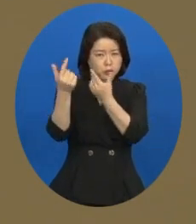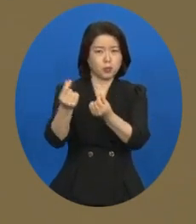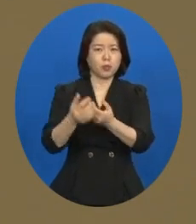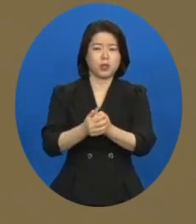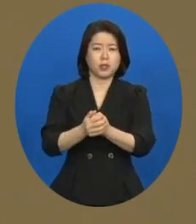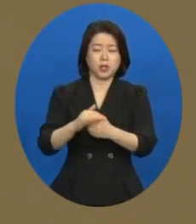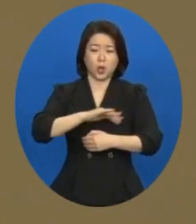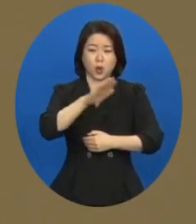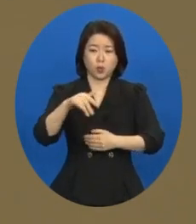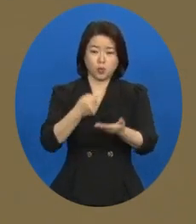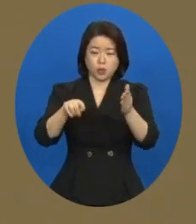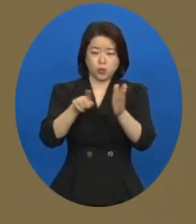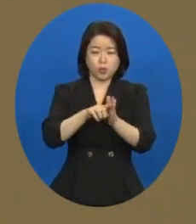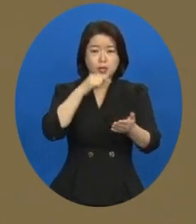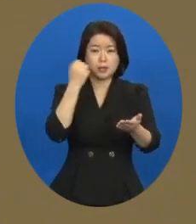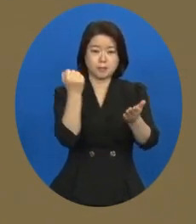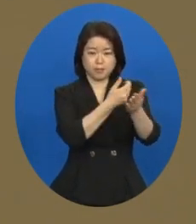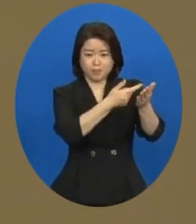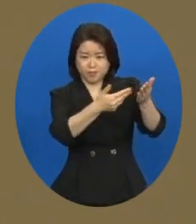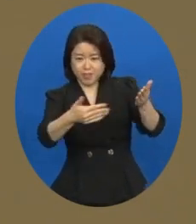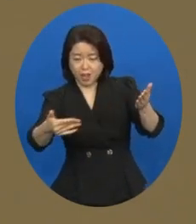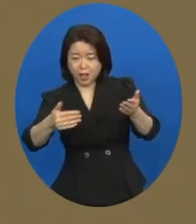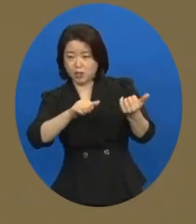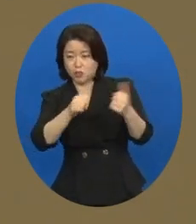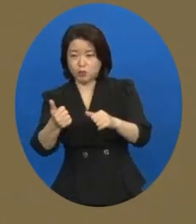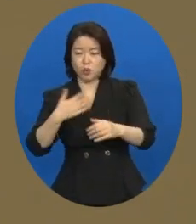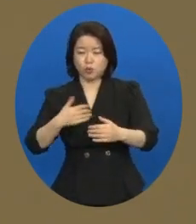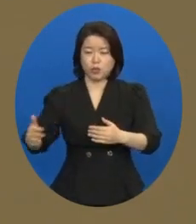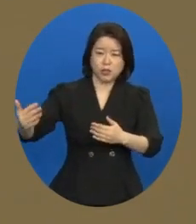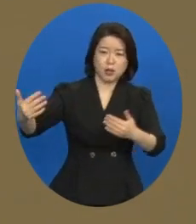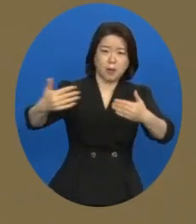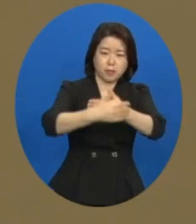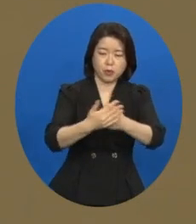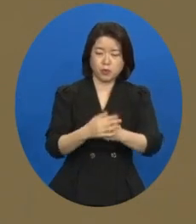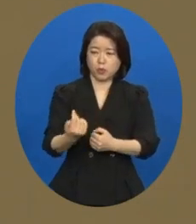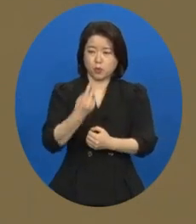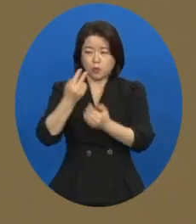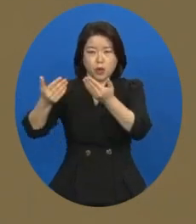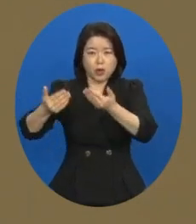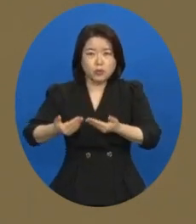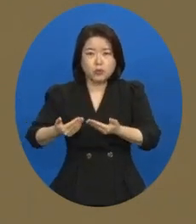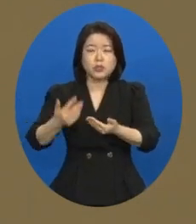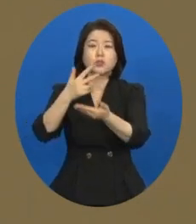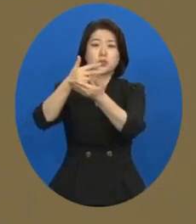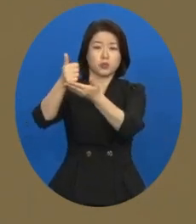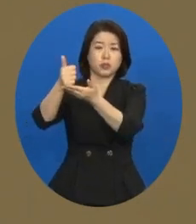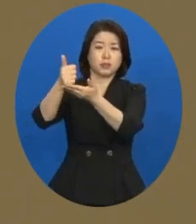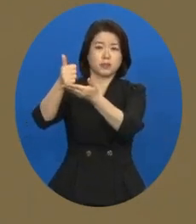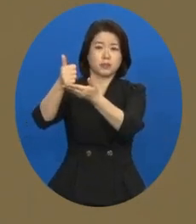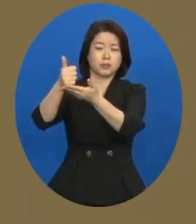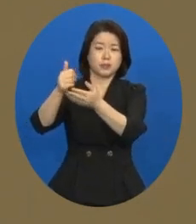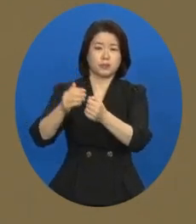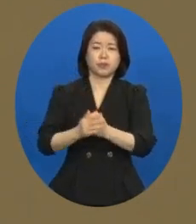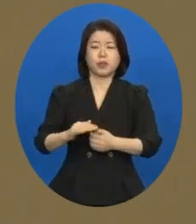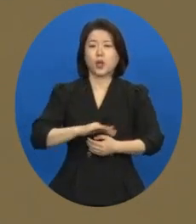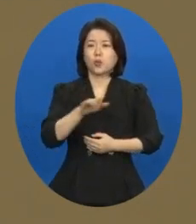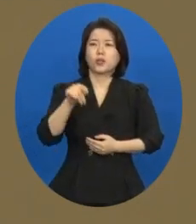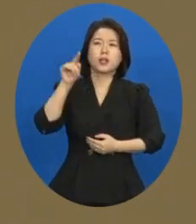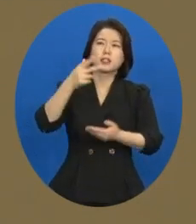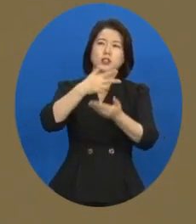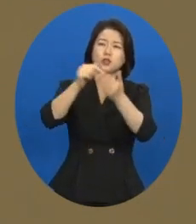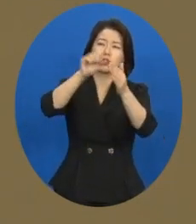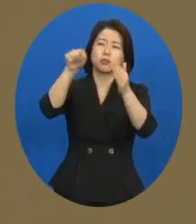우리를 위해서 피 흘려 죽으시기까지 우리를 품어주고 살리려고 하신 주님. 우리가 그 주님